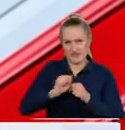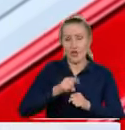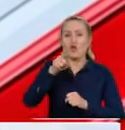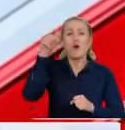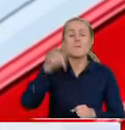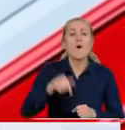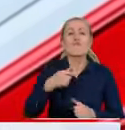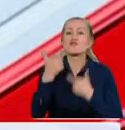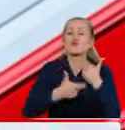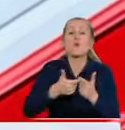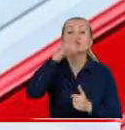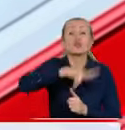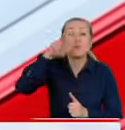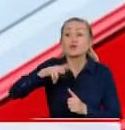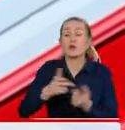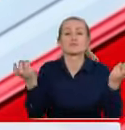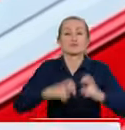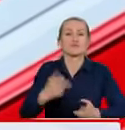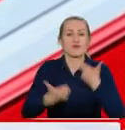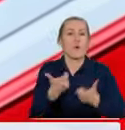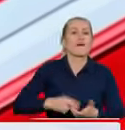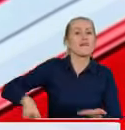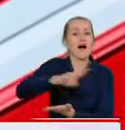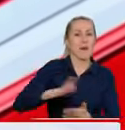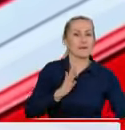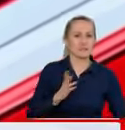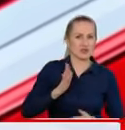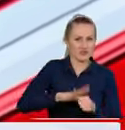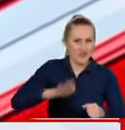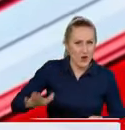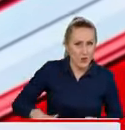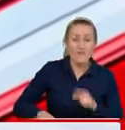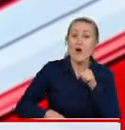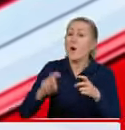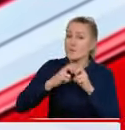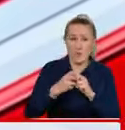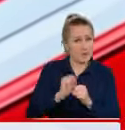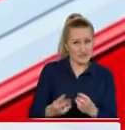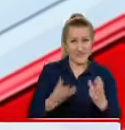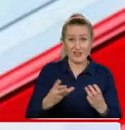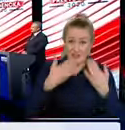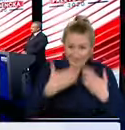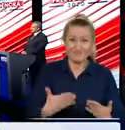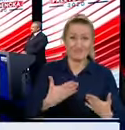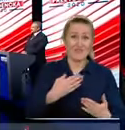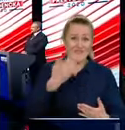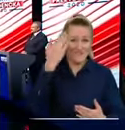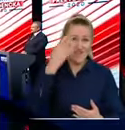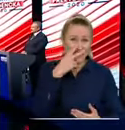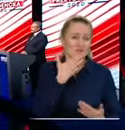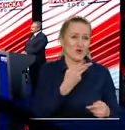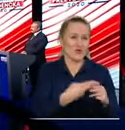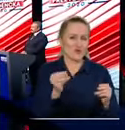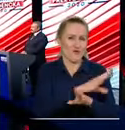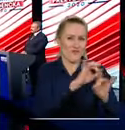zwoływana przeze mnie co kwartał Rada Bezpieczeństwa Narodowego, bo jak ważny to problem pokazała trwająca epidemia koronawirusa.